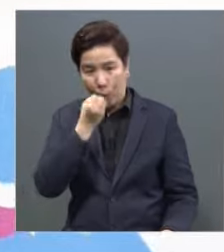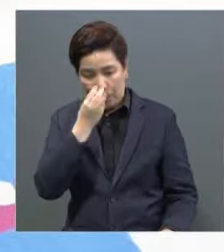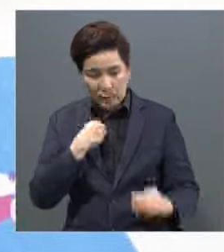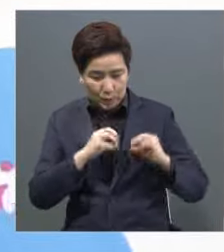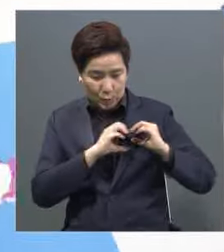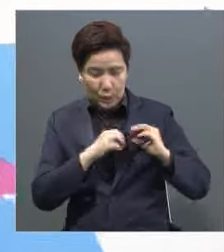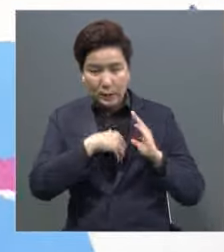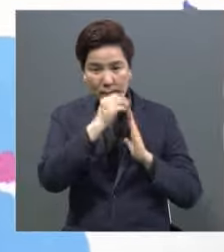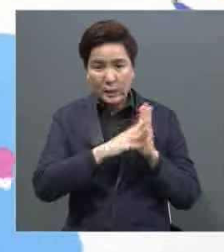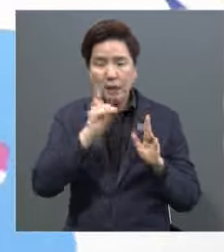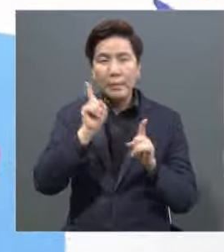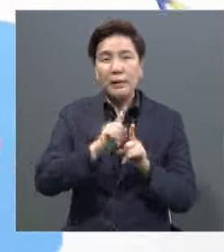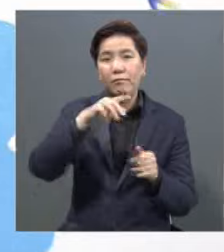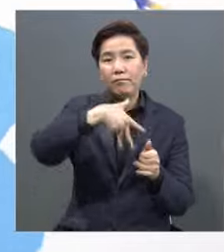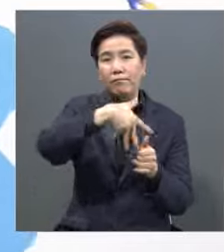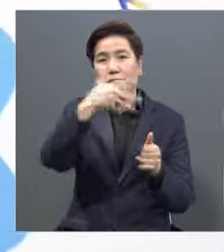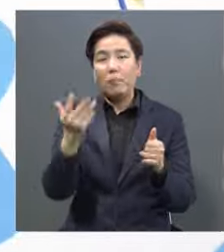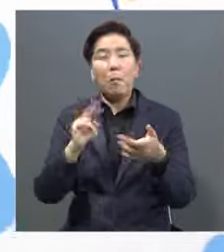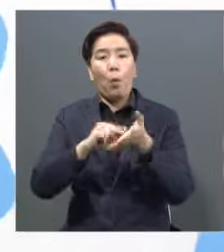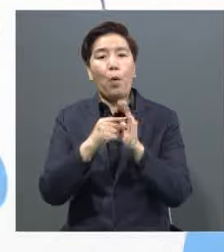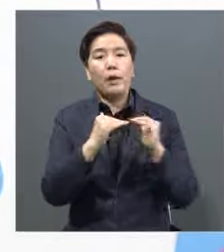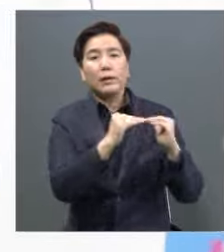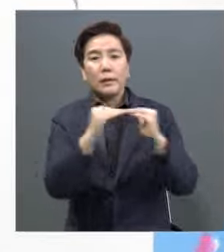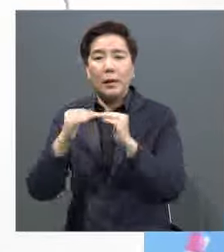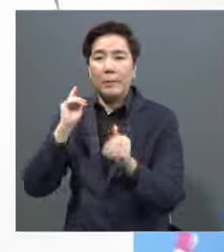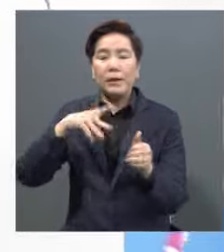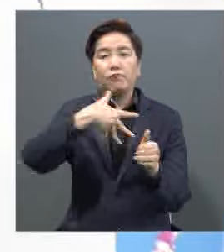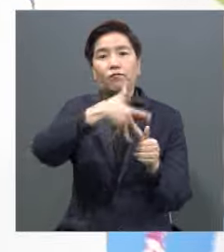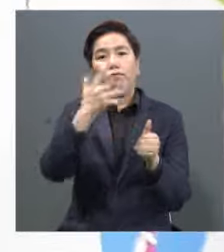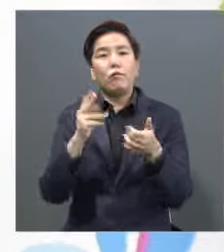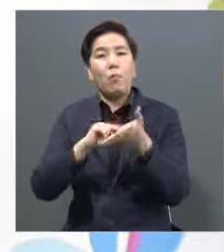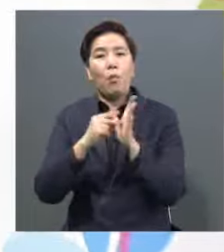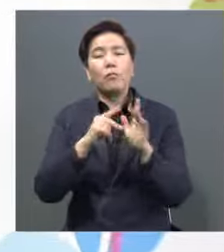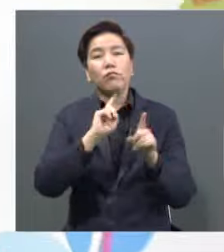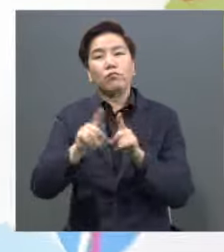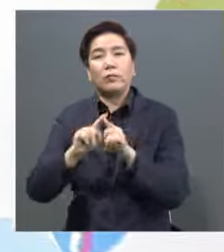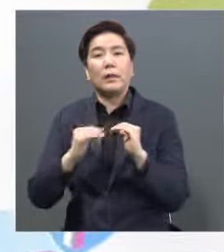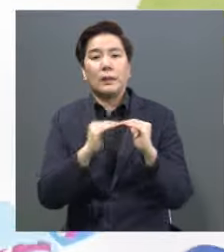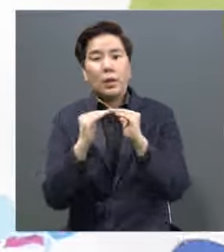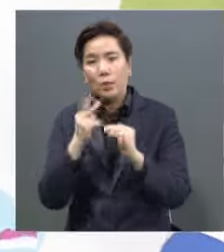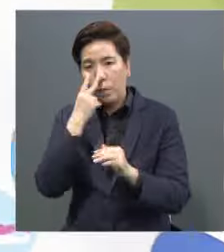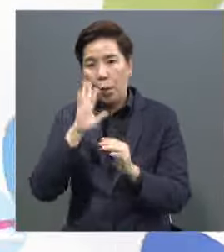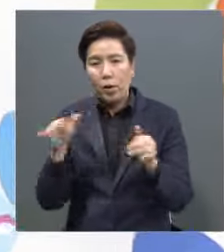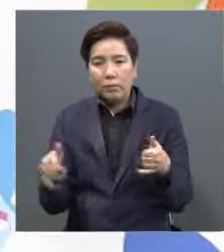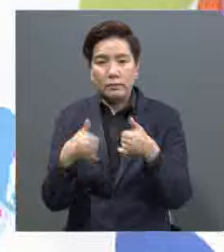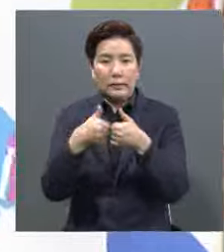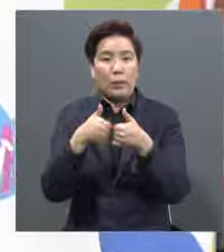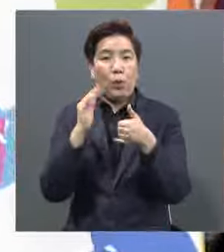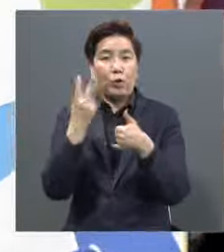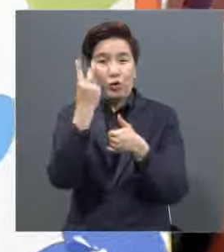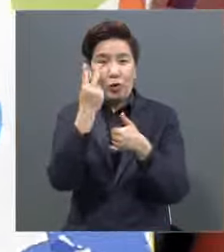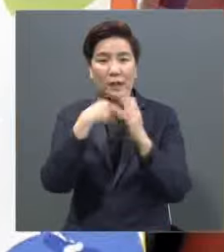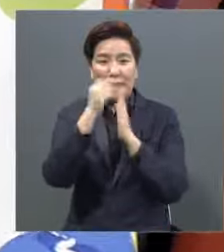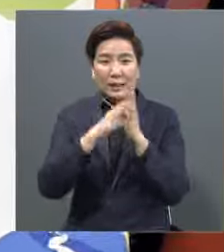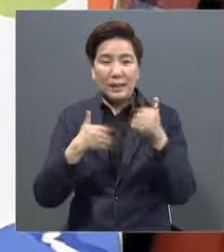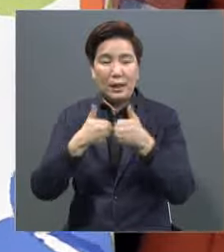สีหัวใจสรุ้งเป็นสัญลักษณ์ของความเท่าเทียมอ่าสีรุ้งคือเรื่องความเท่าเทียมความหลากหลายอยู่แล้วนะครับแล้วตรงกลางที่บอกว่าเป็นคน 2คน 2